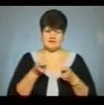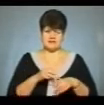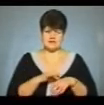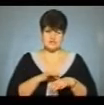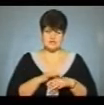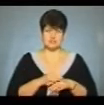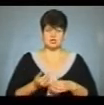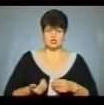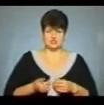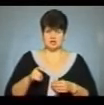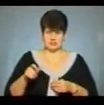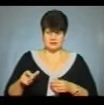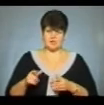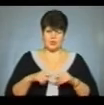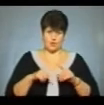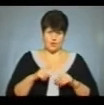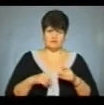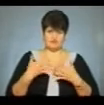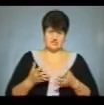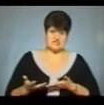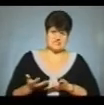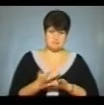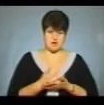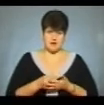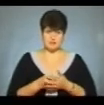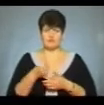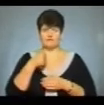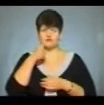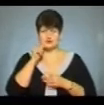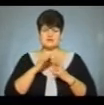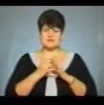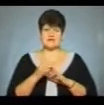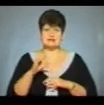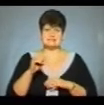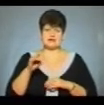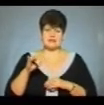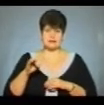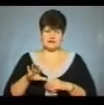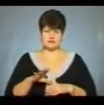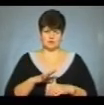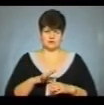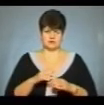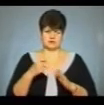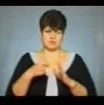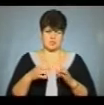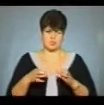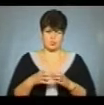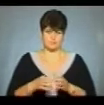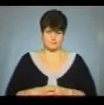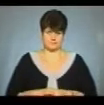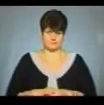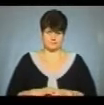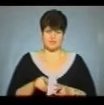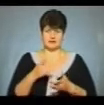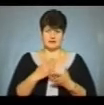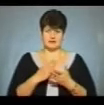жителі Залузецької громади та родичів вже зібрали. Вчора в селі Серетець була наша знімальна група. Ми